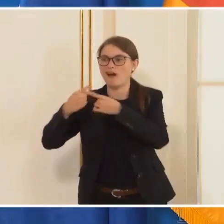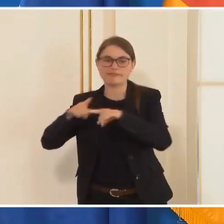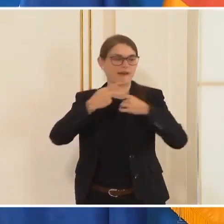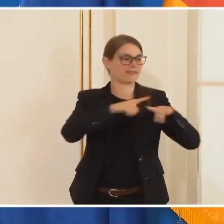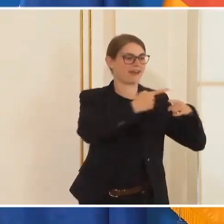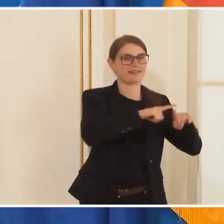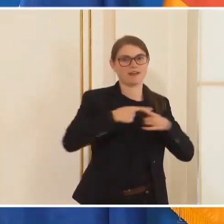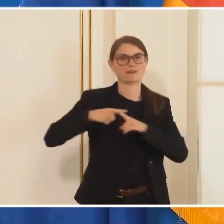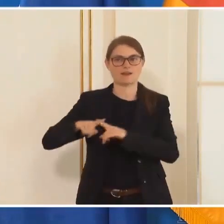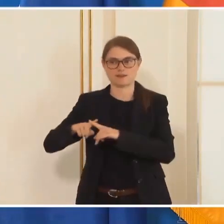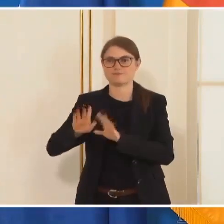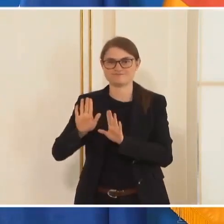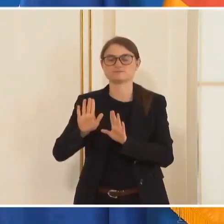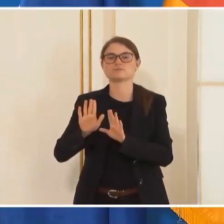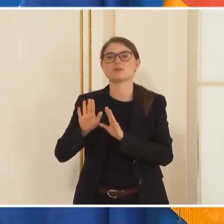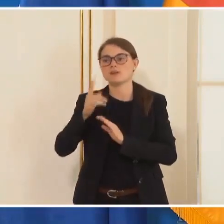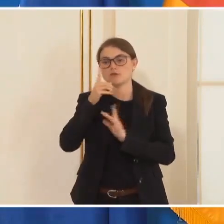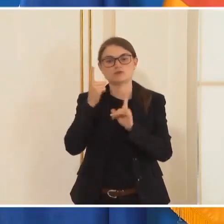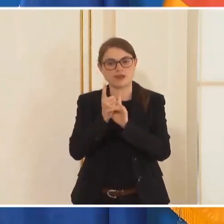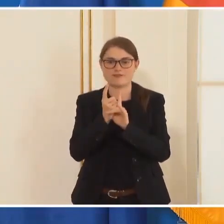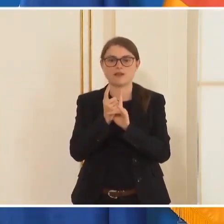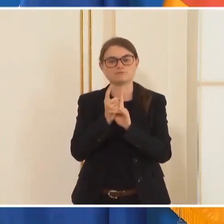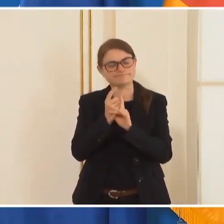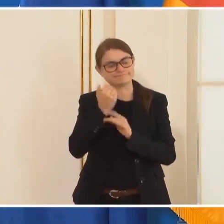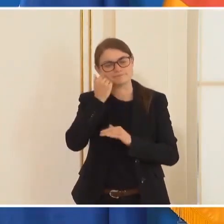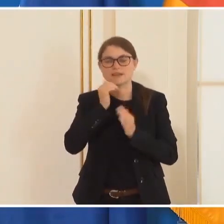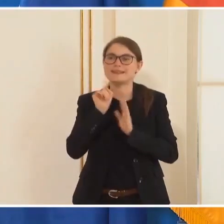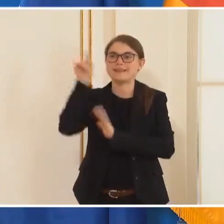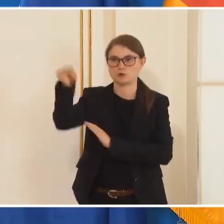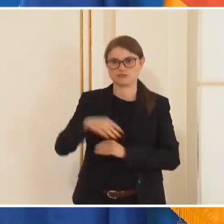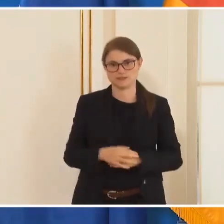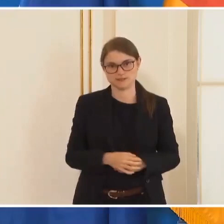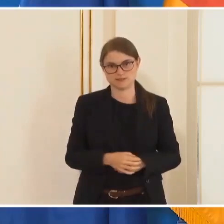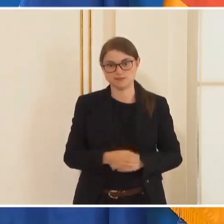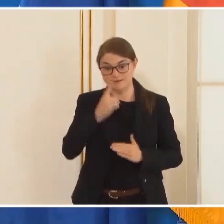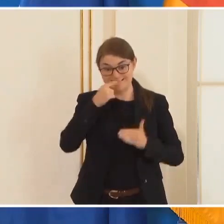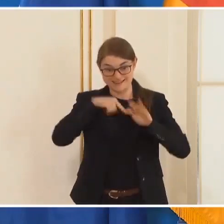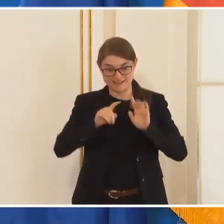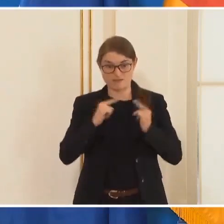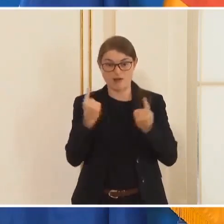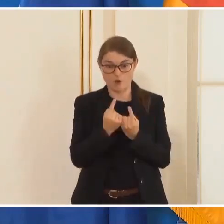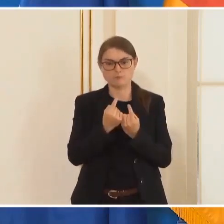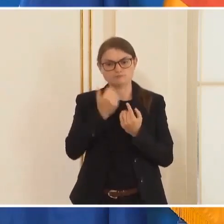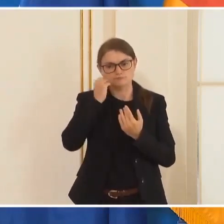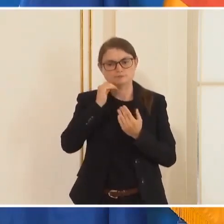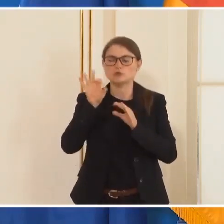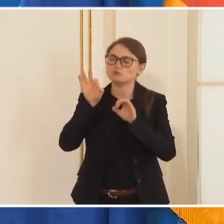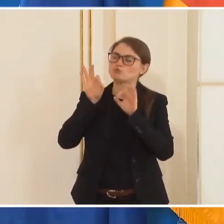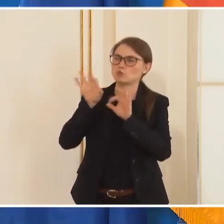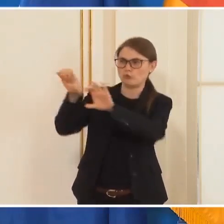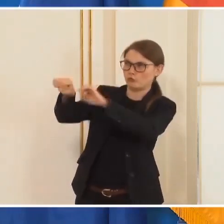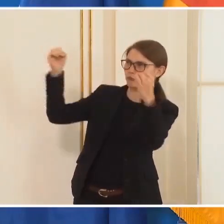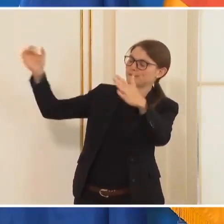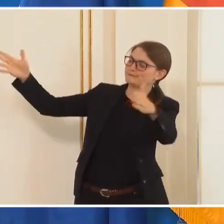sich bevorzugt im Freien. Sorgen Sie in Innenräumen bitte stets für gute Belüftung, damit sich